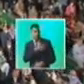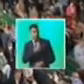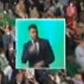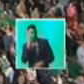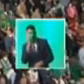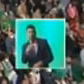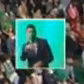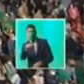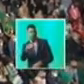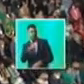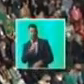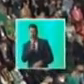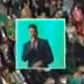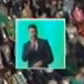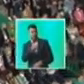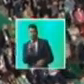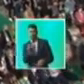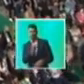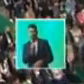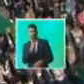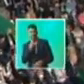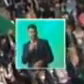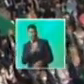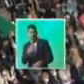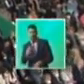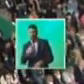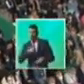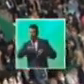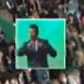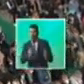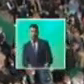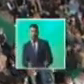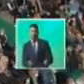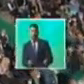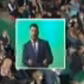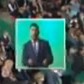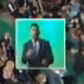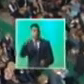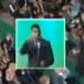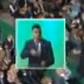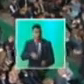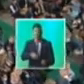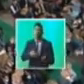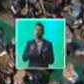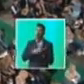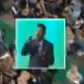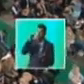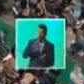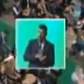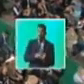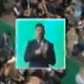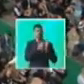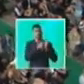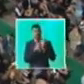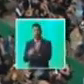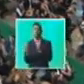είναι ο προτινόμενος πρωθυπουργός? Δηλαδή, οι πολίτες θα πάμε να ψηφίσουμε χωρίς να γνωρίζουμε ποιος θα καθίσει στην καρέκλα του πρωθυπουργού,